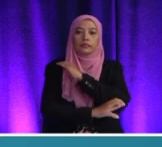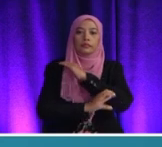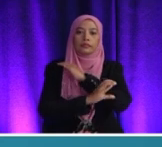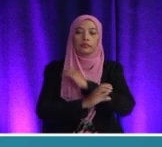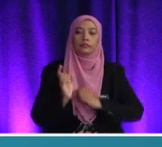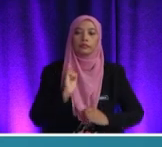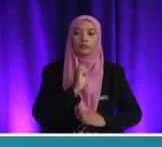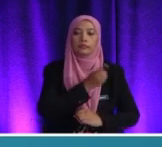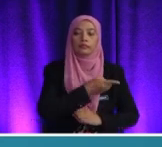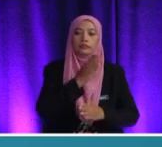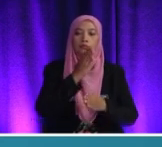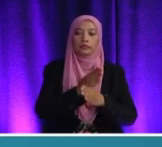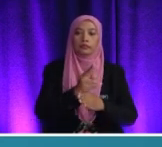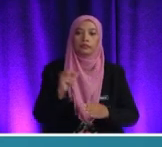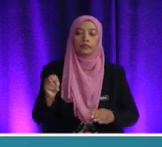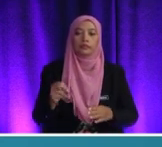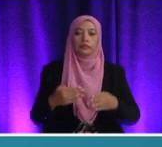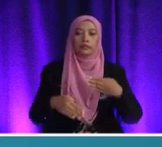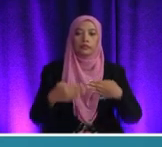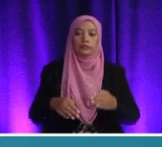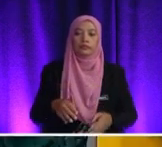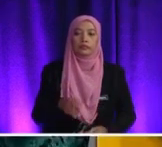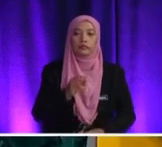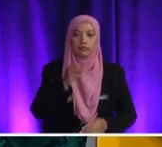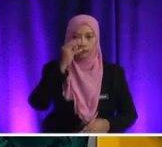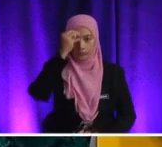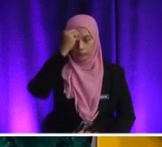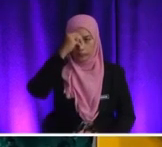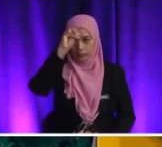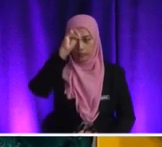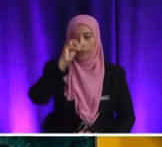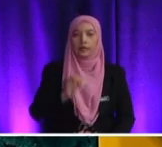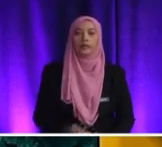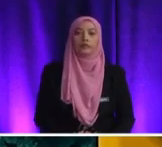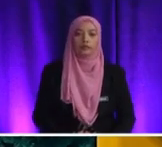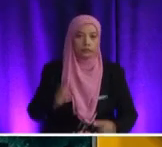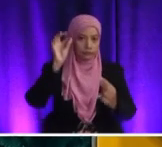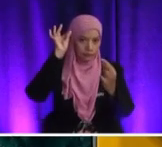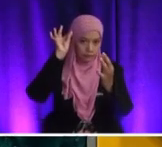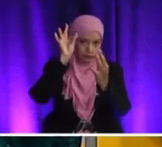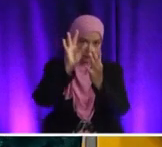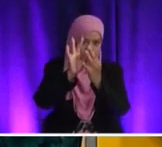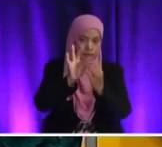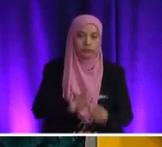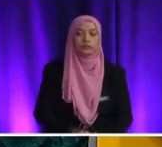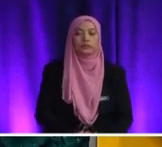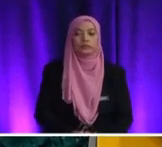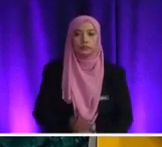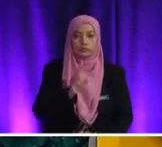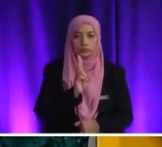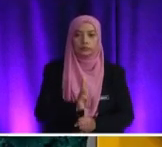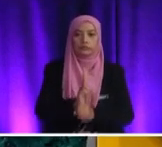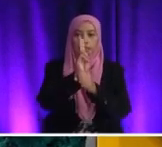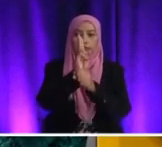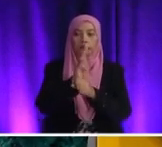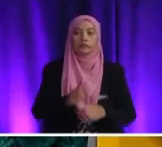sebenarnya bidang kemahiran dipijit telah menjadi Fokus utama dalam peluang kerja y pada